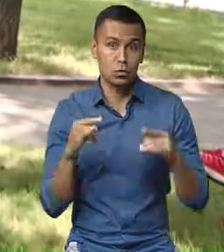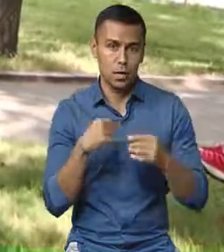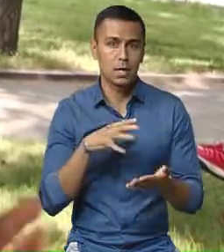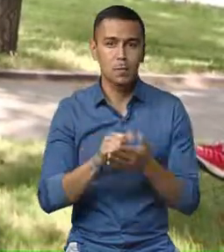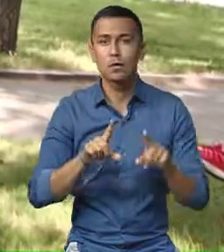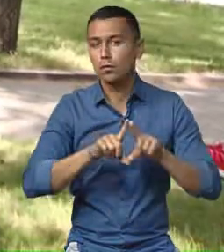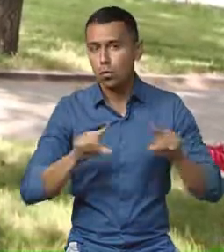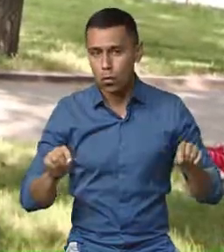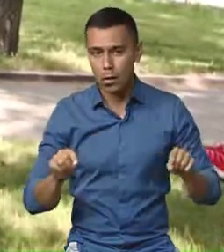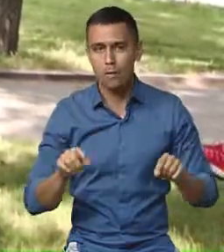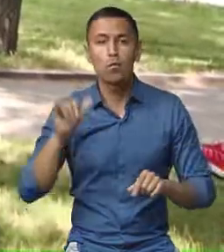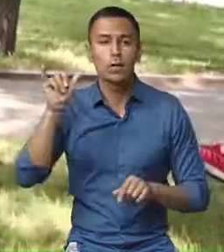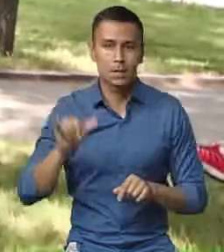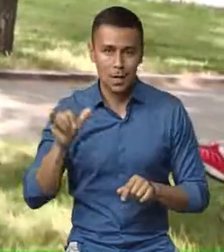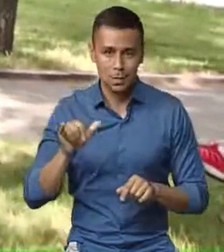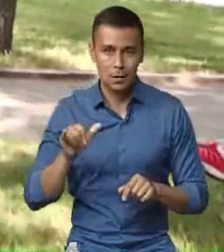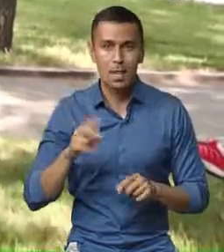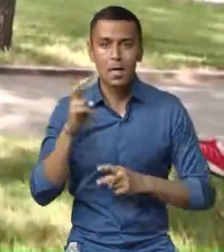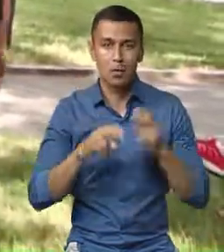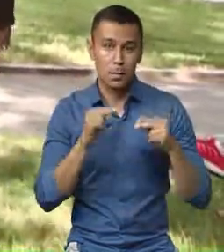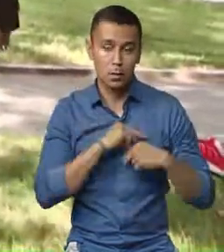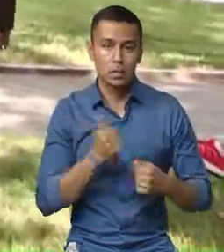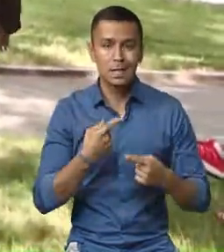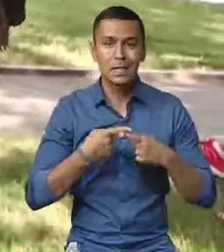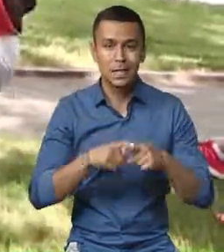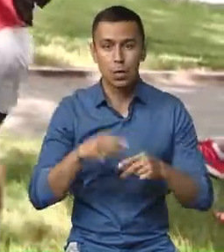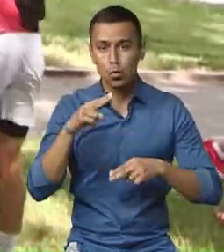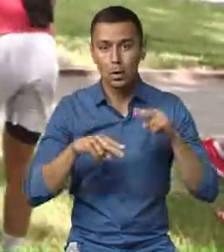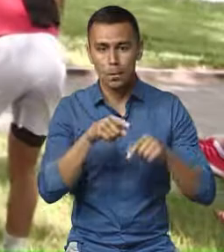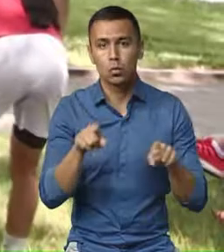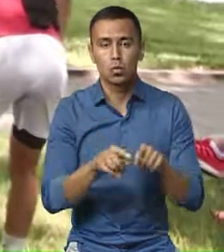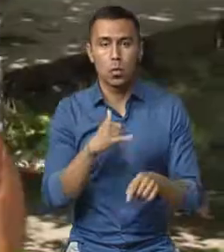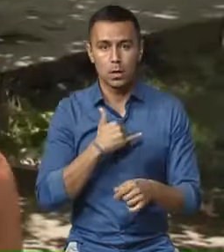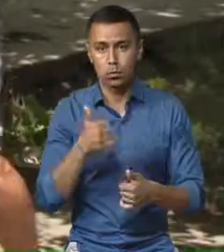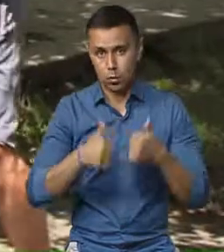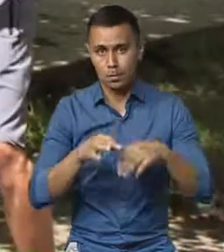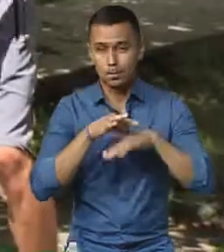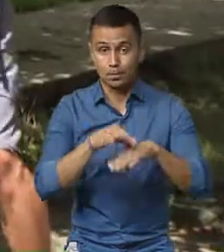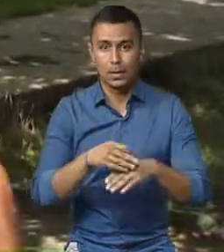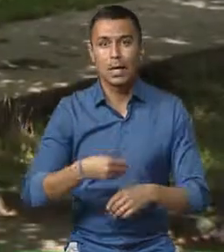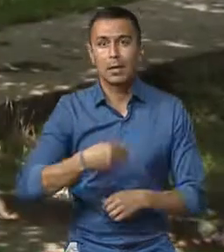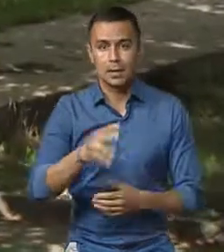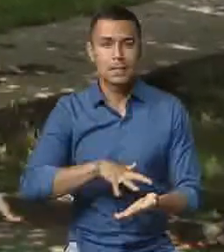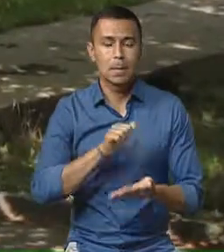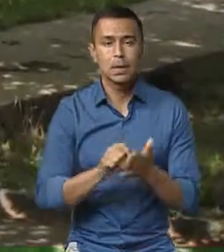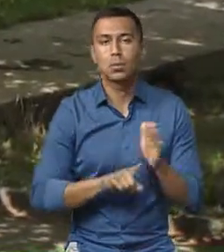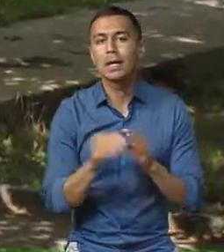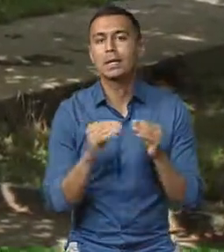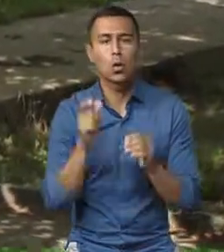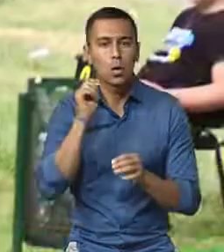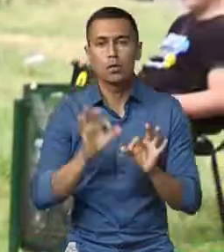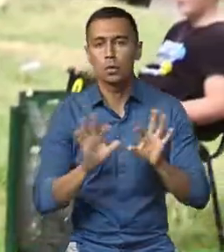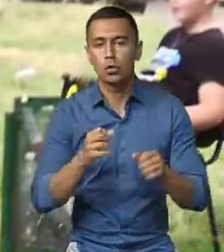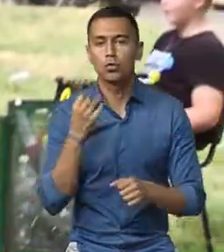в школі, в універі. На заводі працюю зараз інженером конструктором, там теж у нас турніри проходять. Настільним тенісом займається з 10 років,